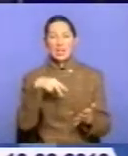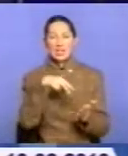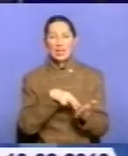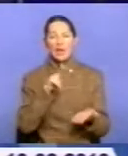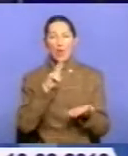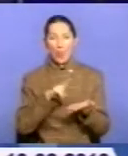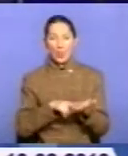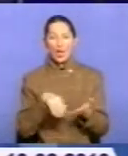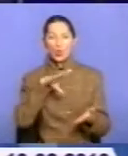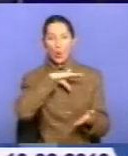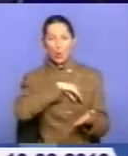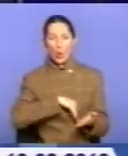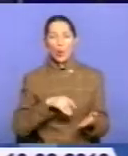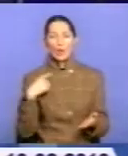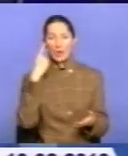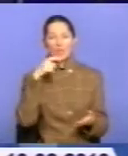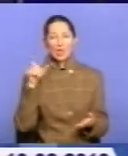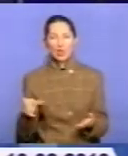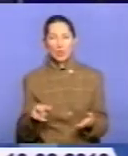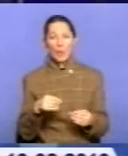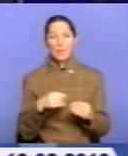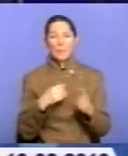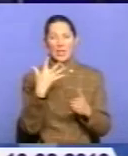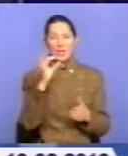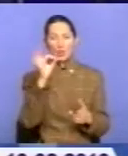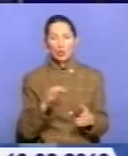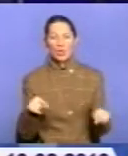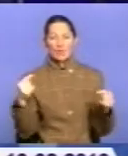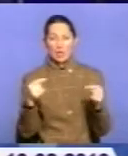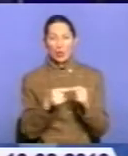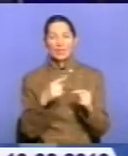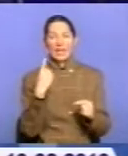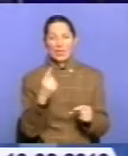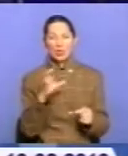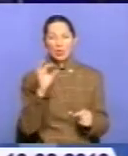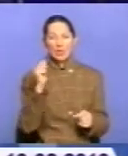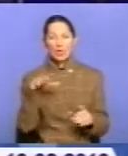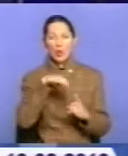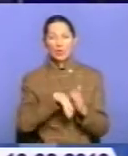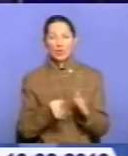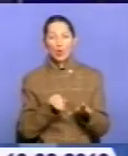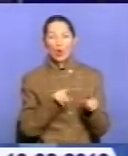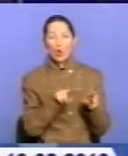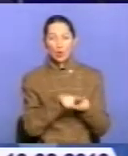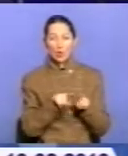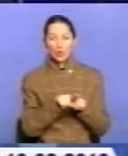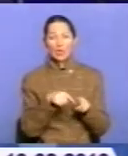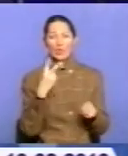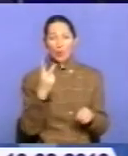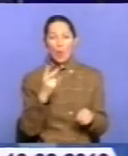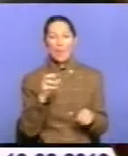фізичних осіб до 5% та встановлення єдиного соціального внеску, що дорівнює двом мінімальним зарплатам.